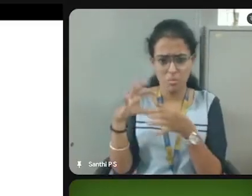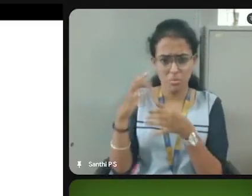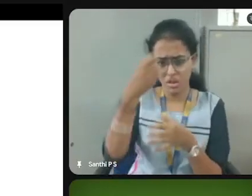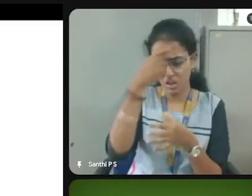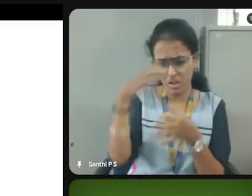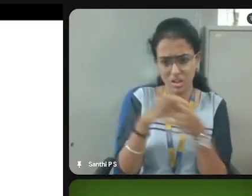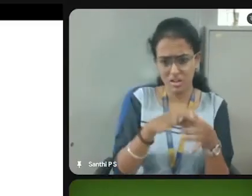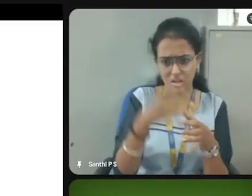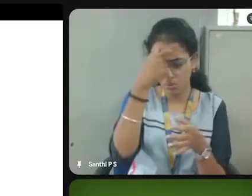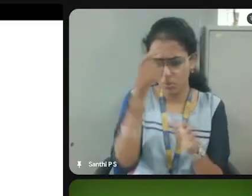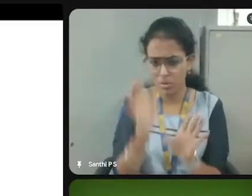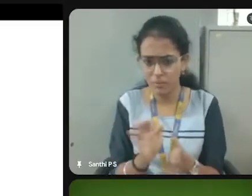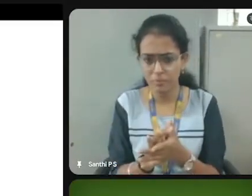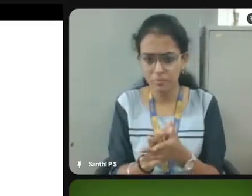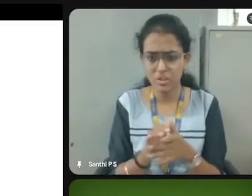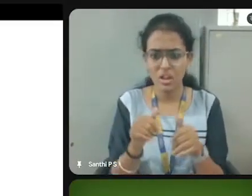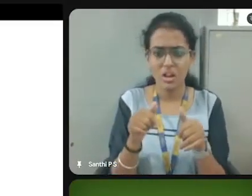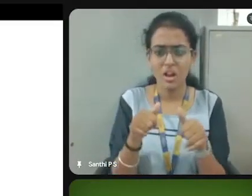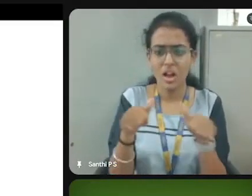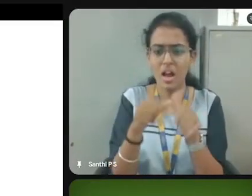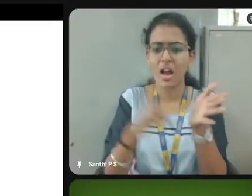അഞ്ജന മാം ഒന്ന് ആൻസർ ചെയ്യാൻ സാധിക്കുമോ?